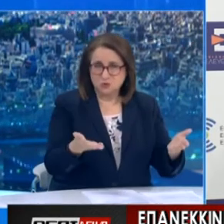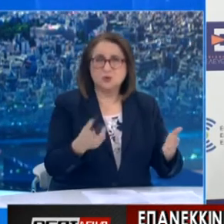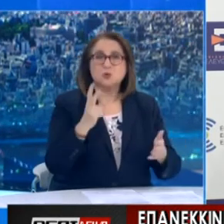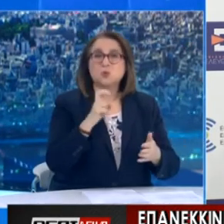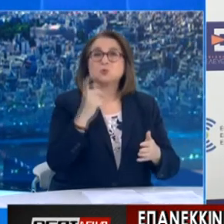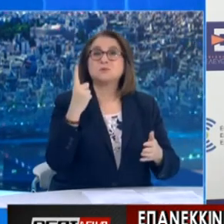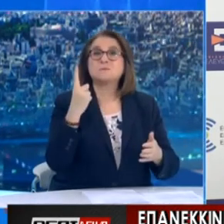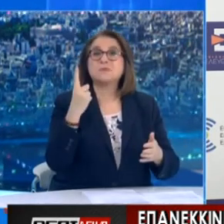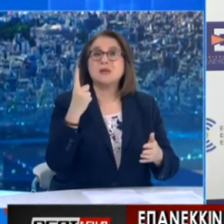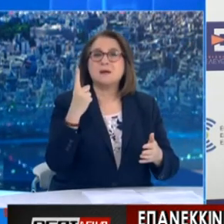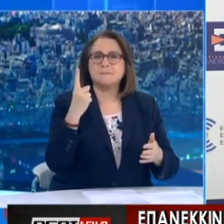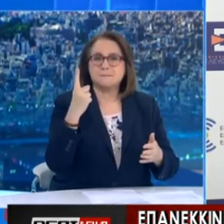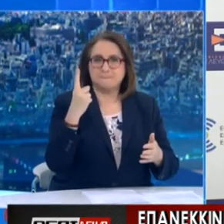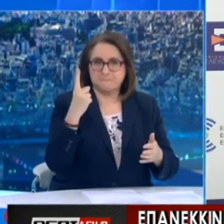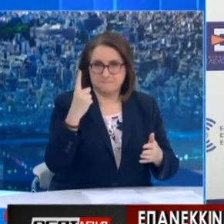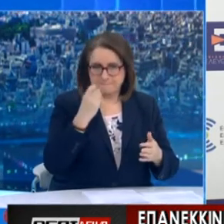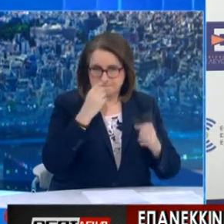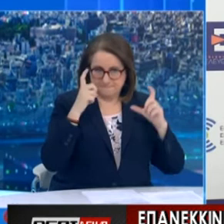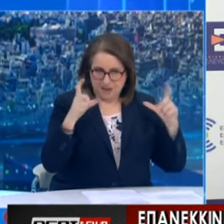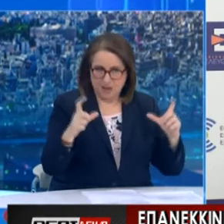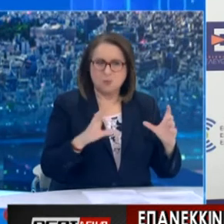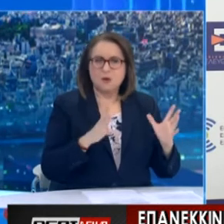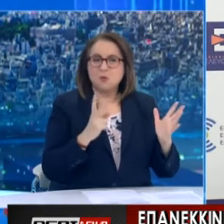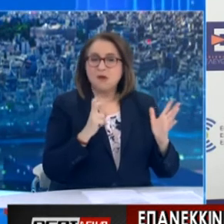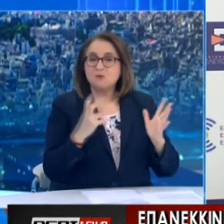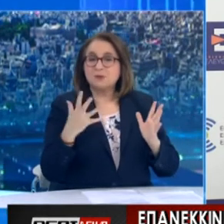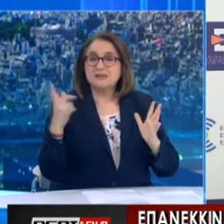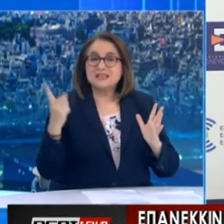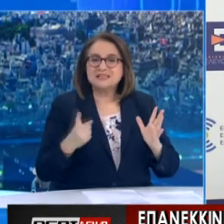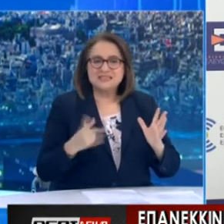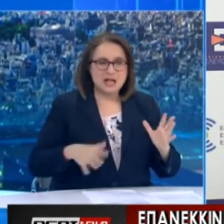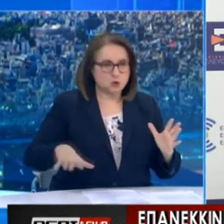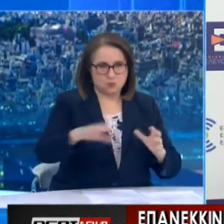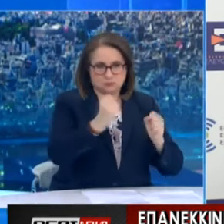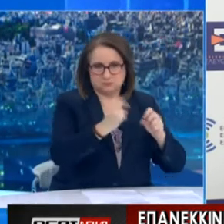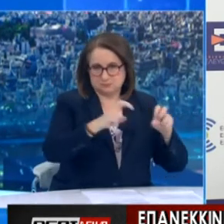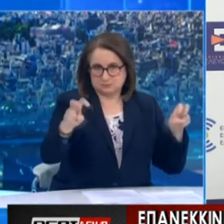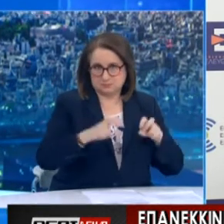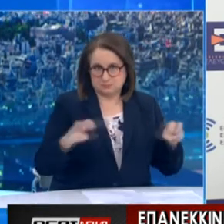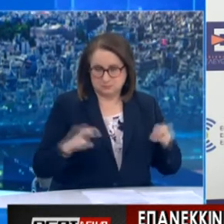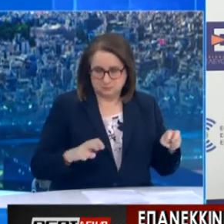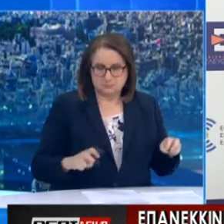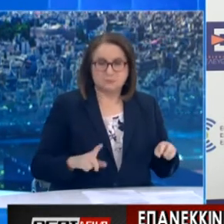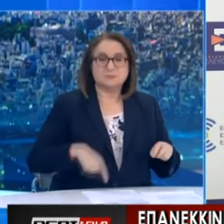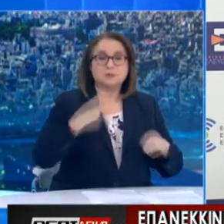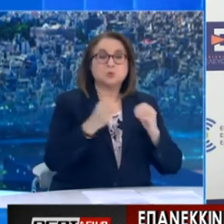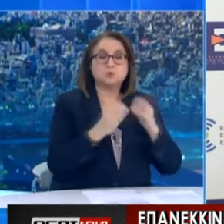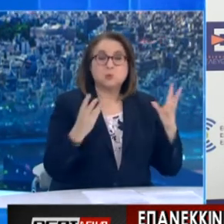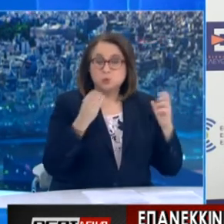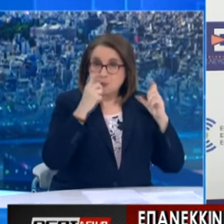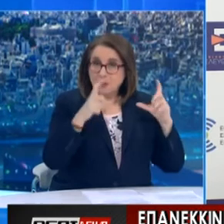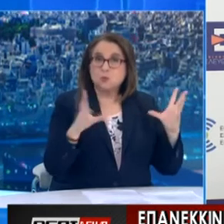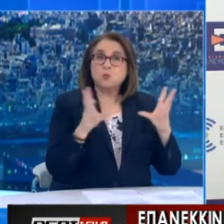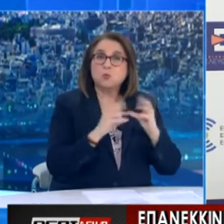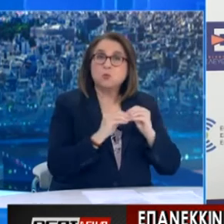πληρότητα 75%. Τα ζωντανά θεάματα και ακροάματα σε υπαίθριους χώρους επανακινούν στις 28 Μαΐου. Αφορά